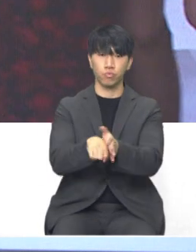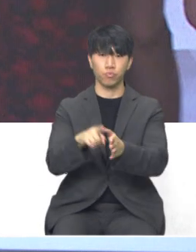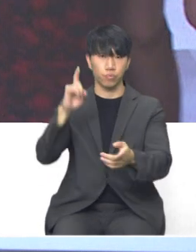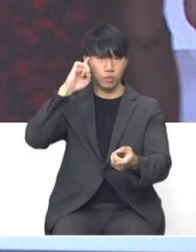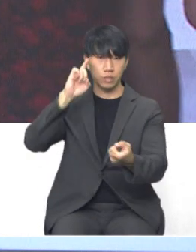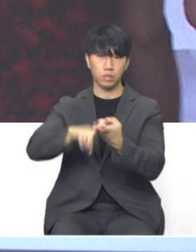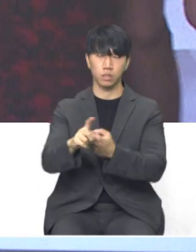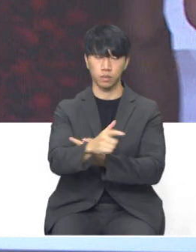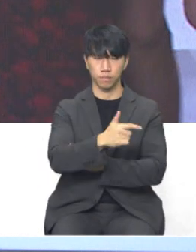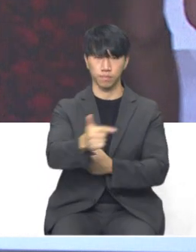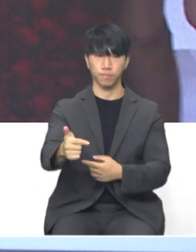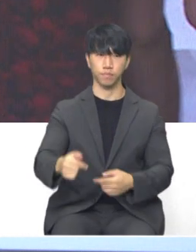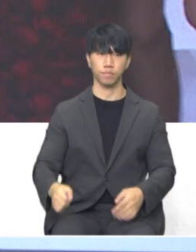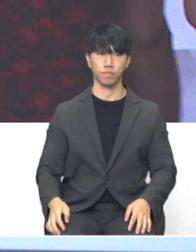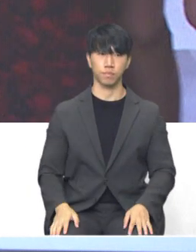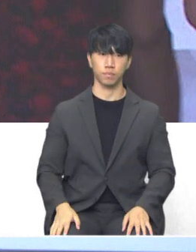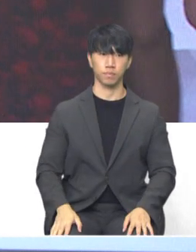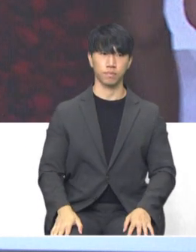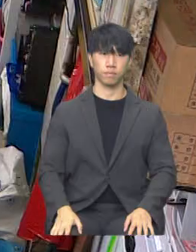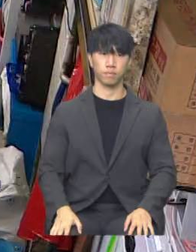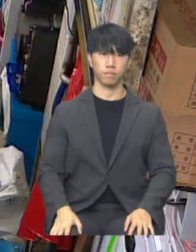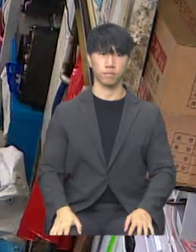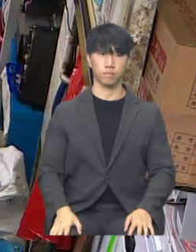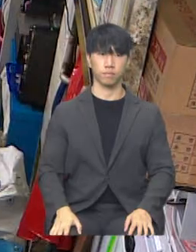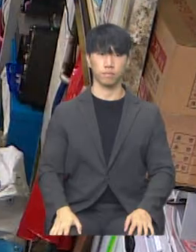있습니다. 박철우 기자입니다.